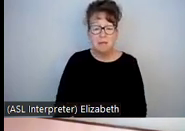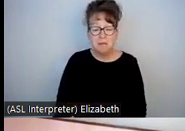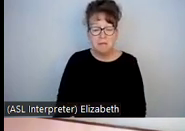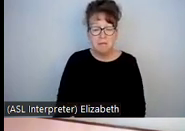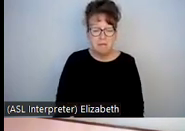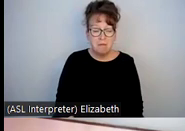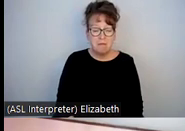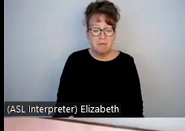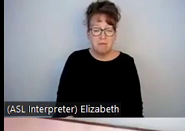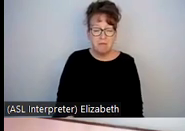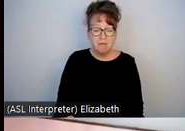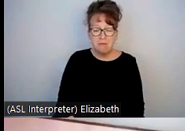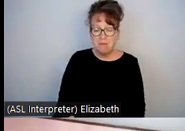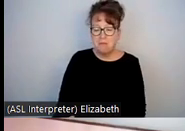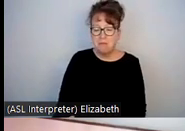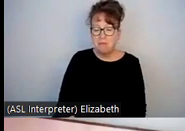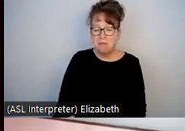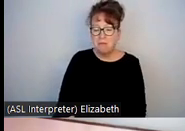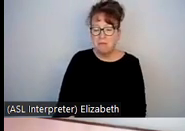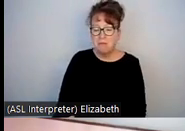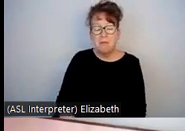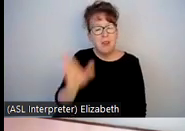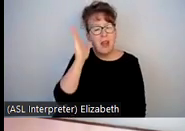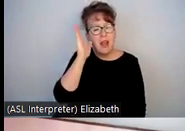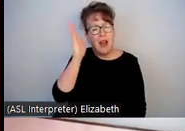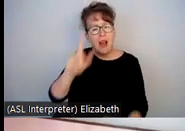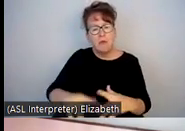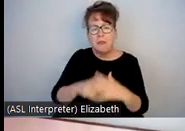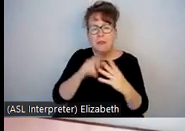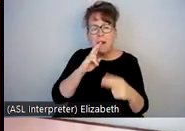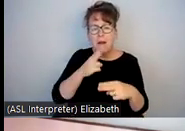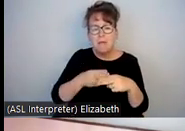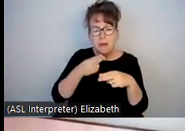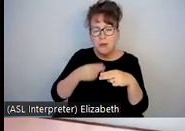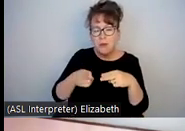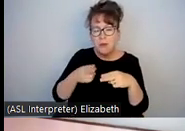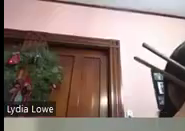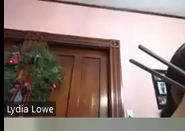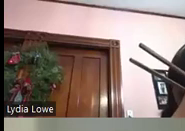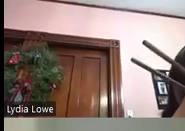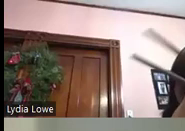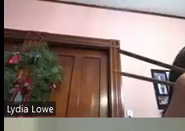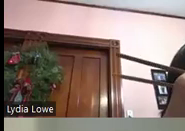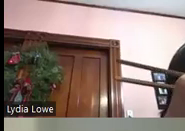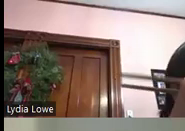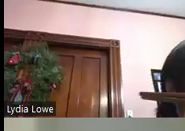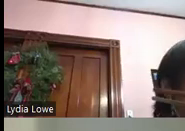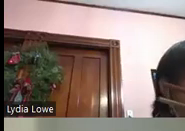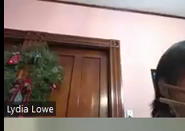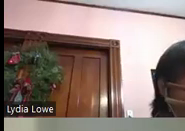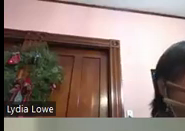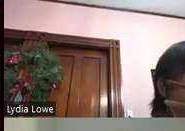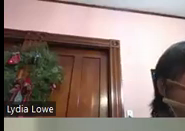không thể đến trực tiếp được và tôi chỉ vừa đề cập đó là tôi muốn